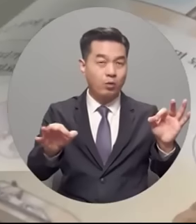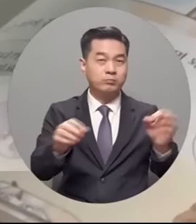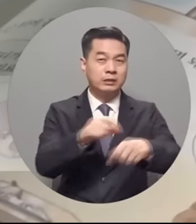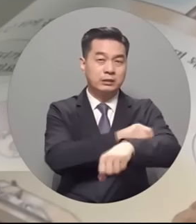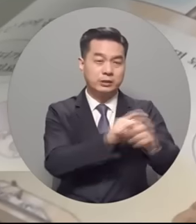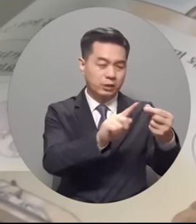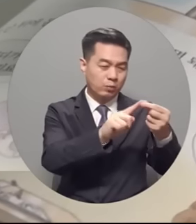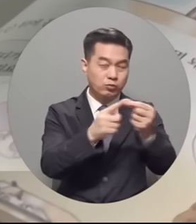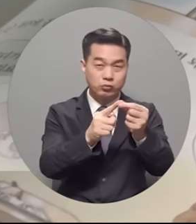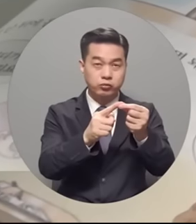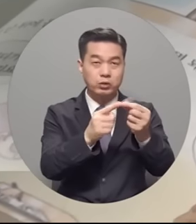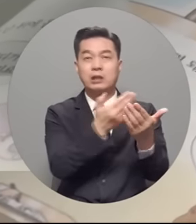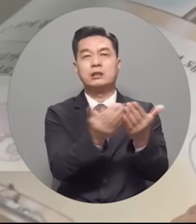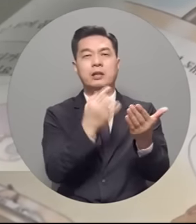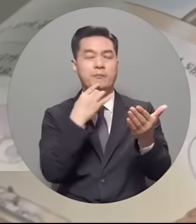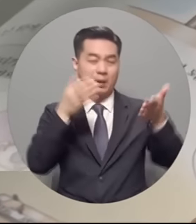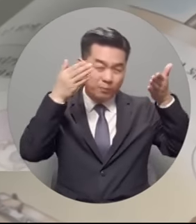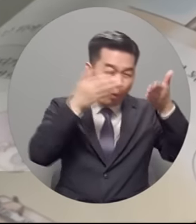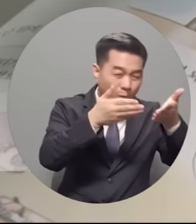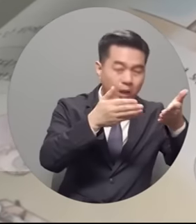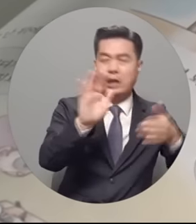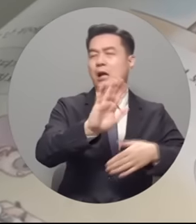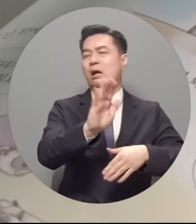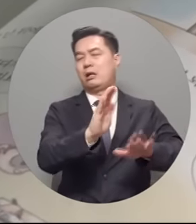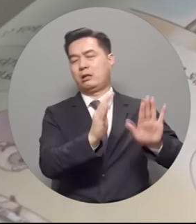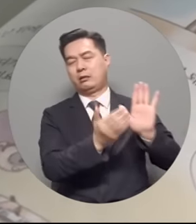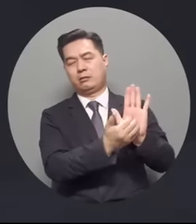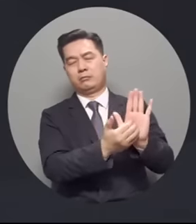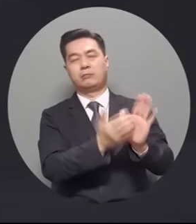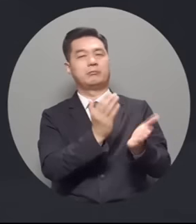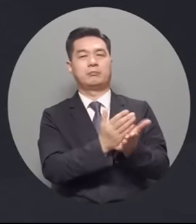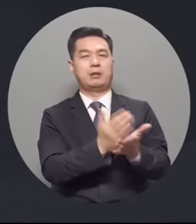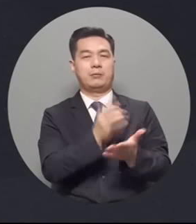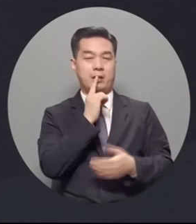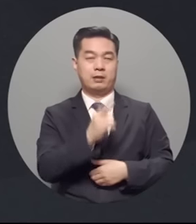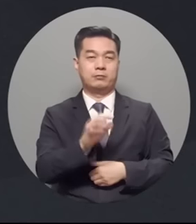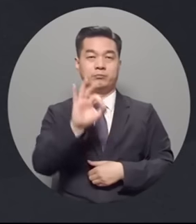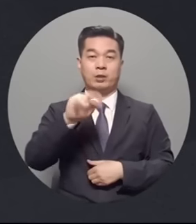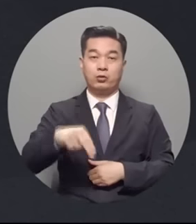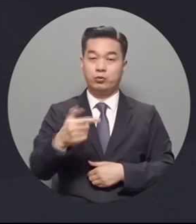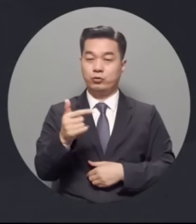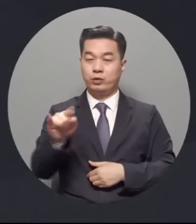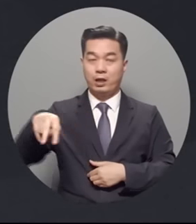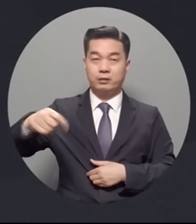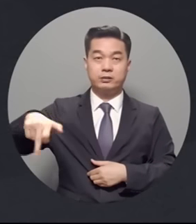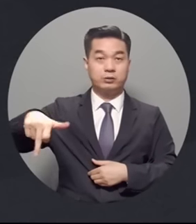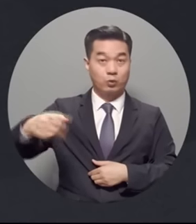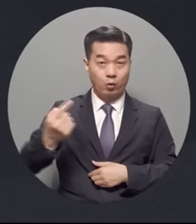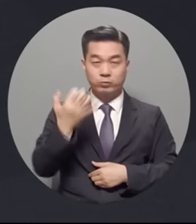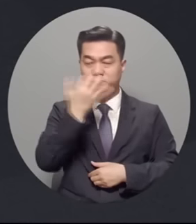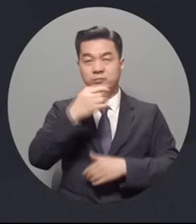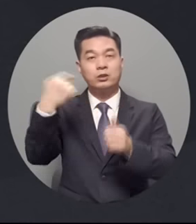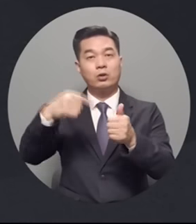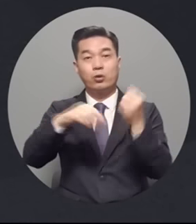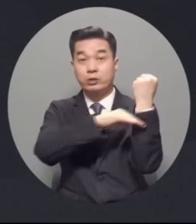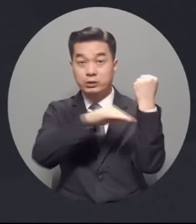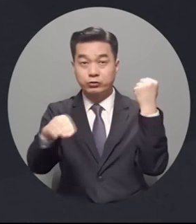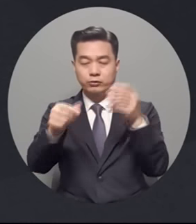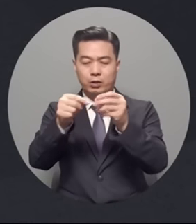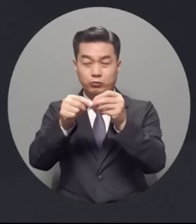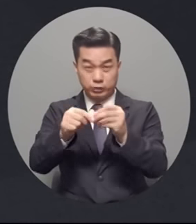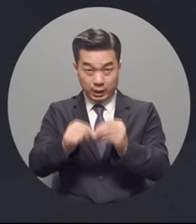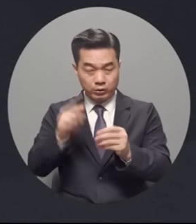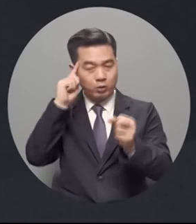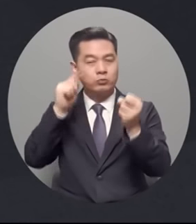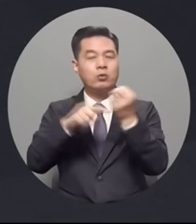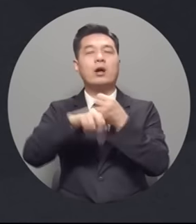삽화 등에만 초점을 맞춰서는 안 된다는 취지입니다. 유네스코도 성교육 지침에서 성교육은 더 구체적,